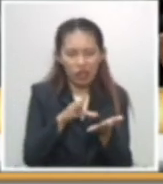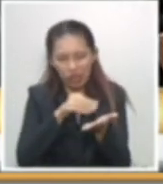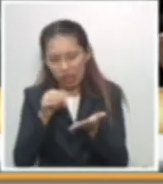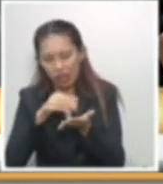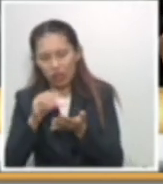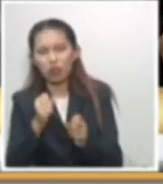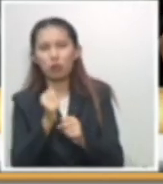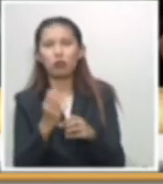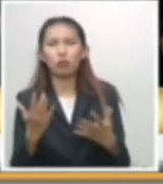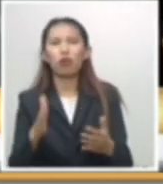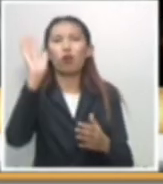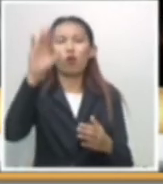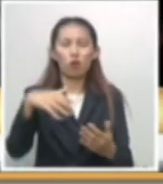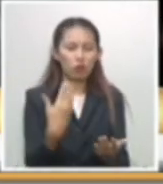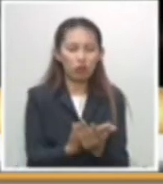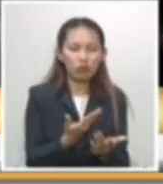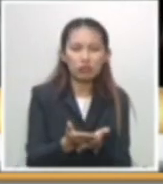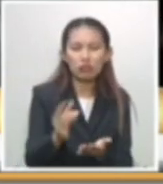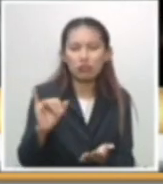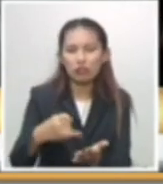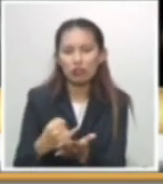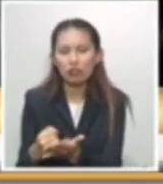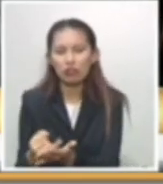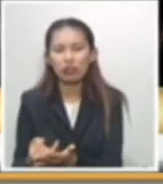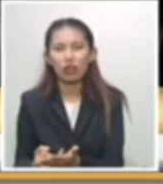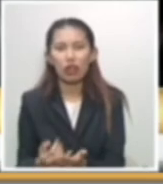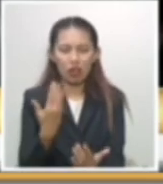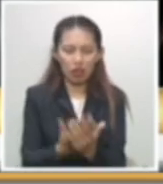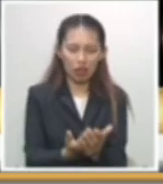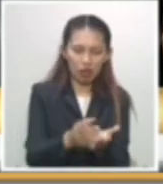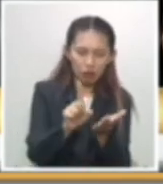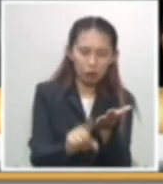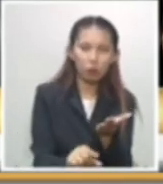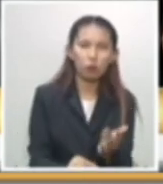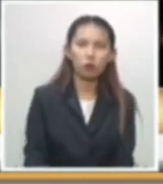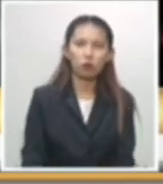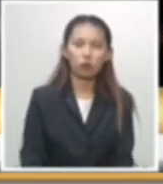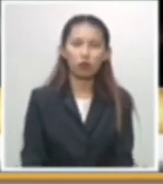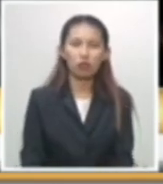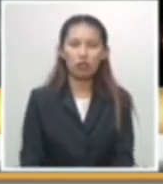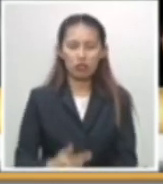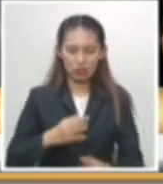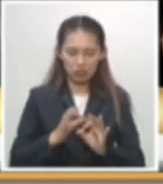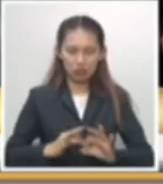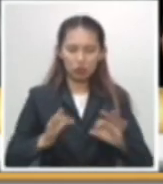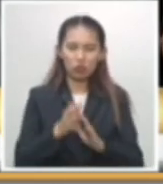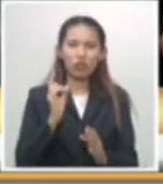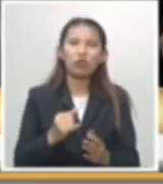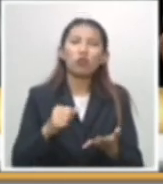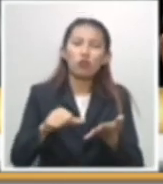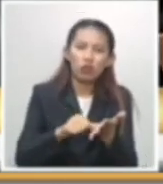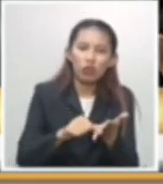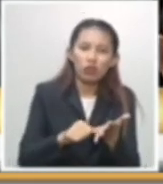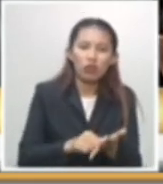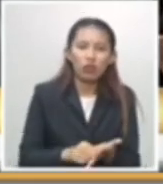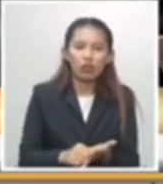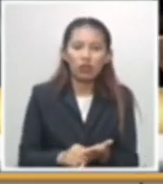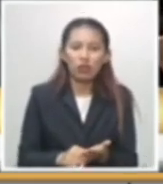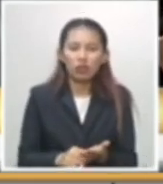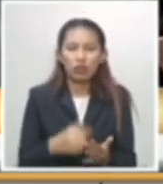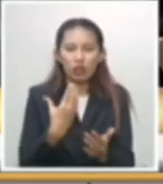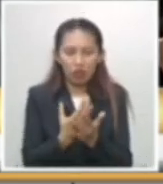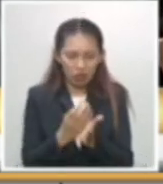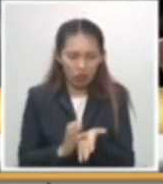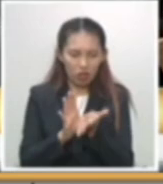ายคล่องตัวด้วยราคาก็ถูกด้วยเราต้องแก้ไขอย่าว่าแต่ 5,000 ล้านที่นำเสนอเล